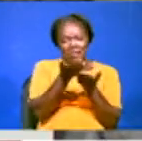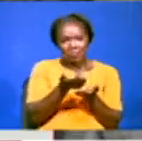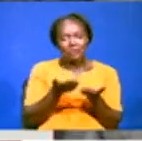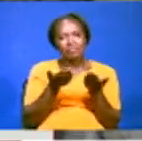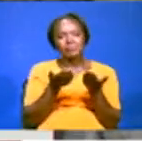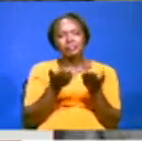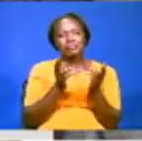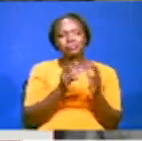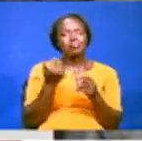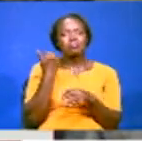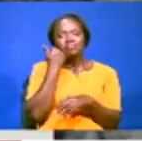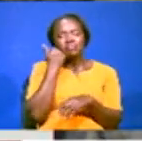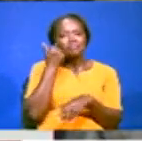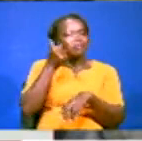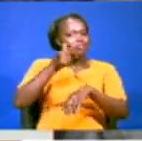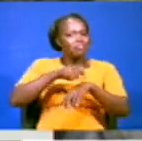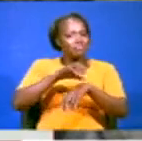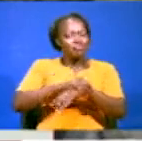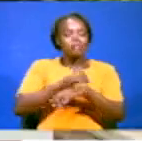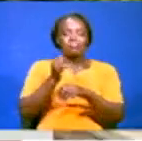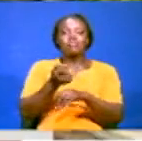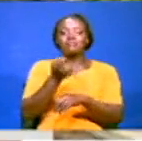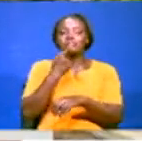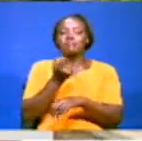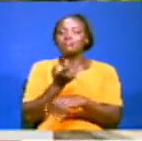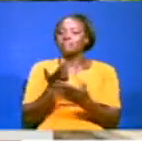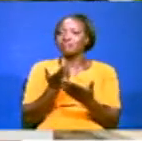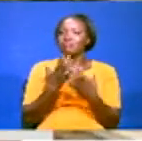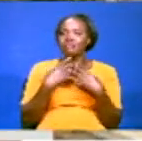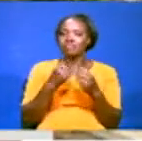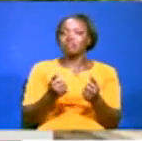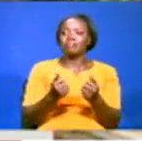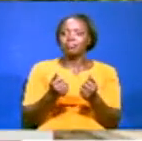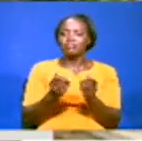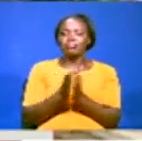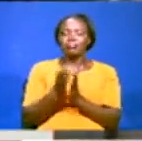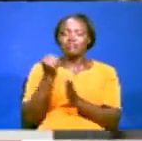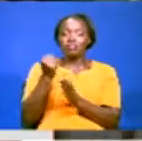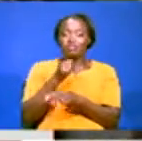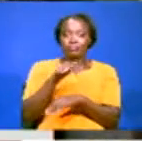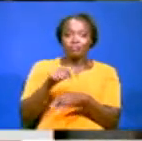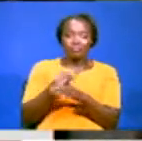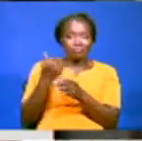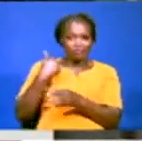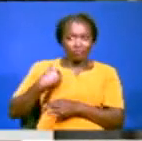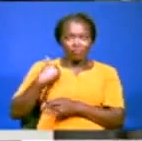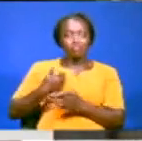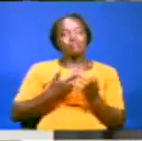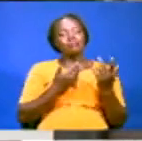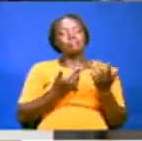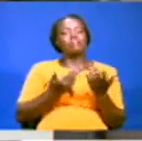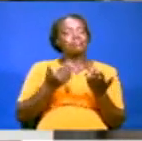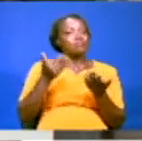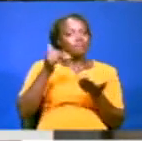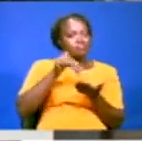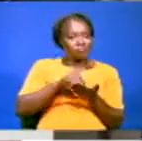yeye aliupata na pia ukitibiwa unaweza kupona. However, a five-hour operation has brought hope to Shindano, who